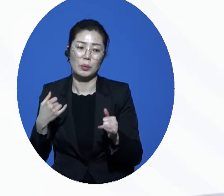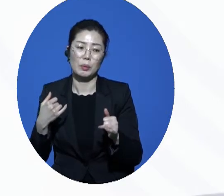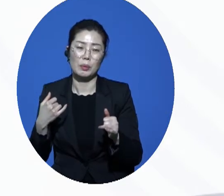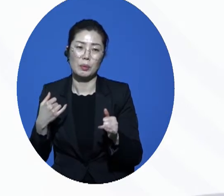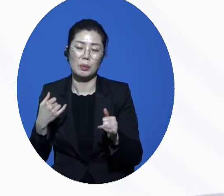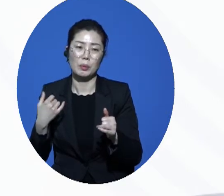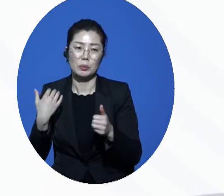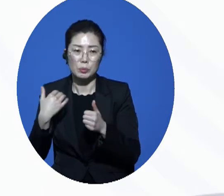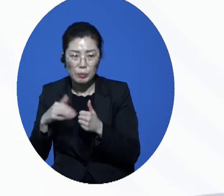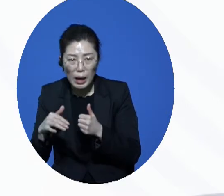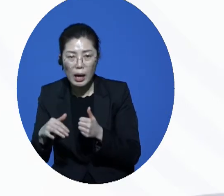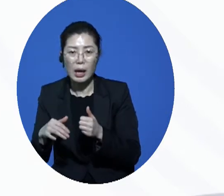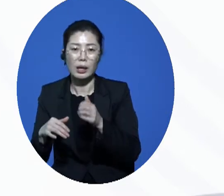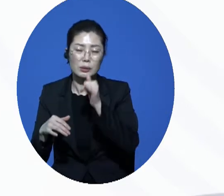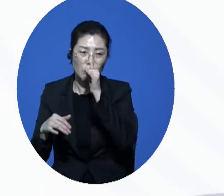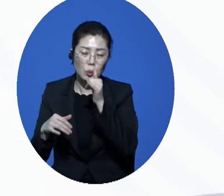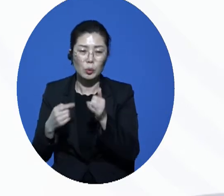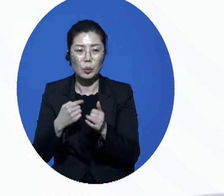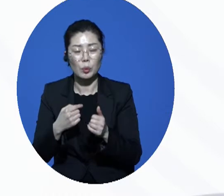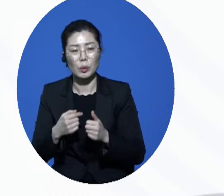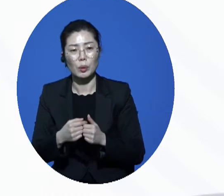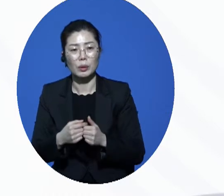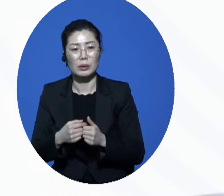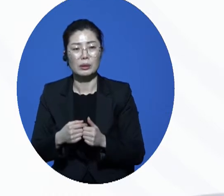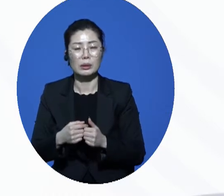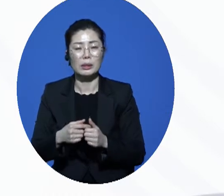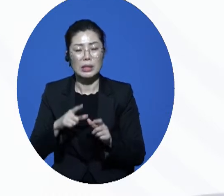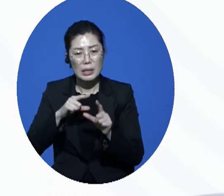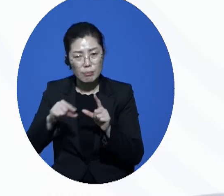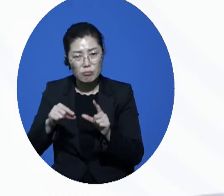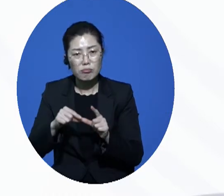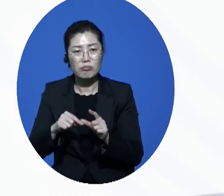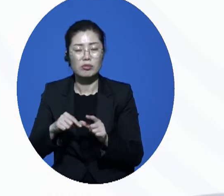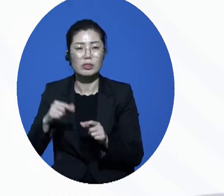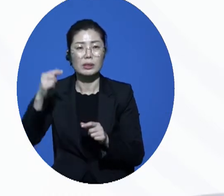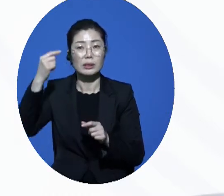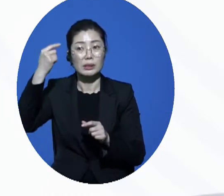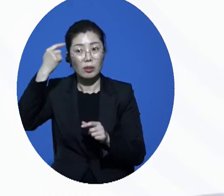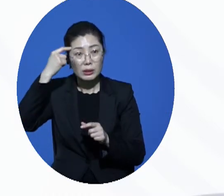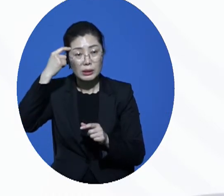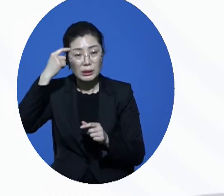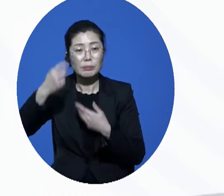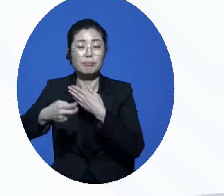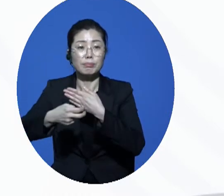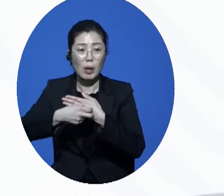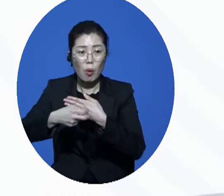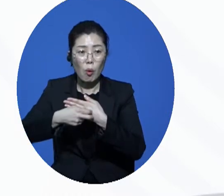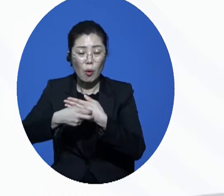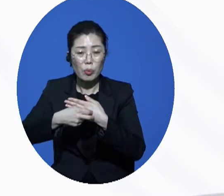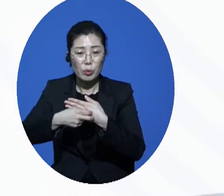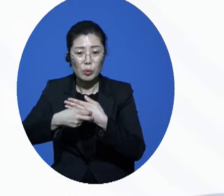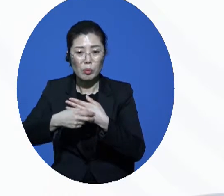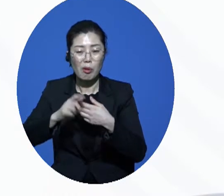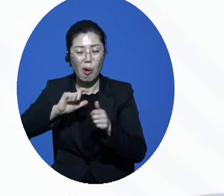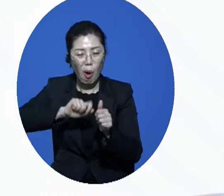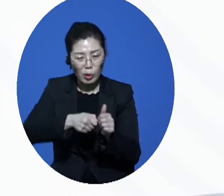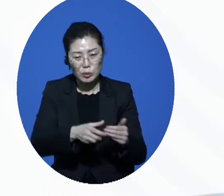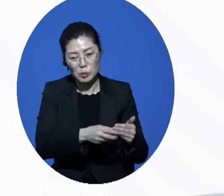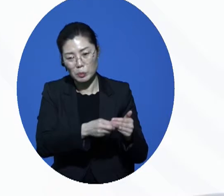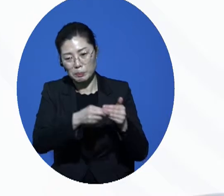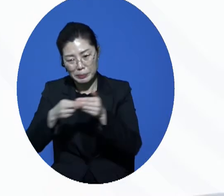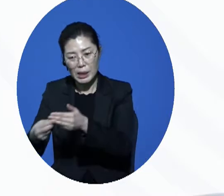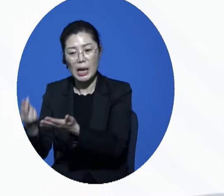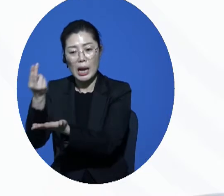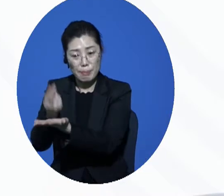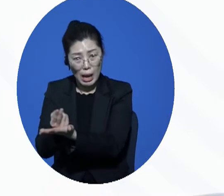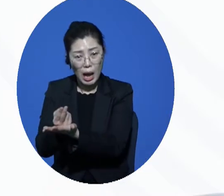참으로 많았다는 점, 내지는 일부 정신병동이나 정신시설로 강제로 입소하도록 되었다라는 그런 이야기도